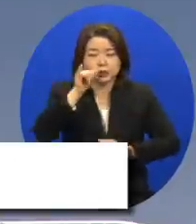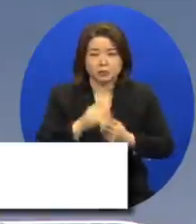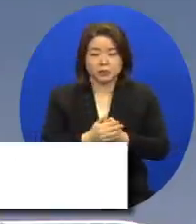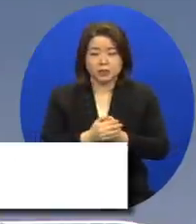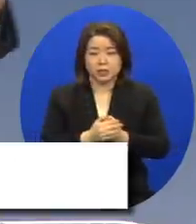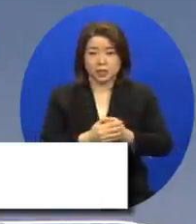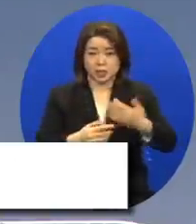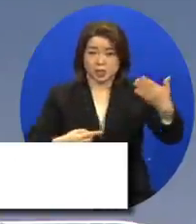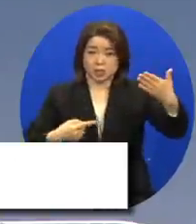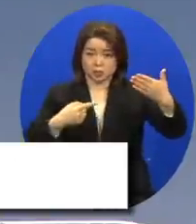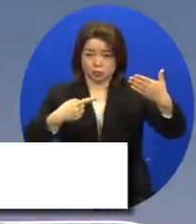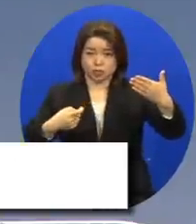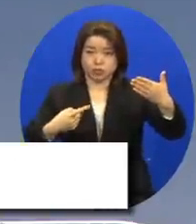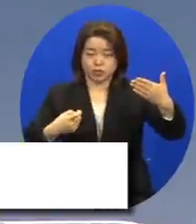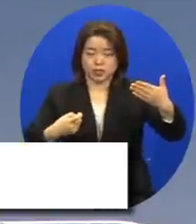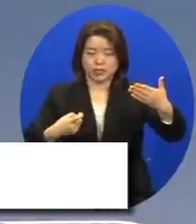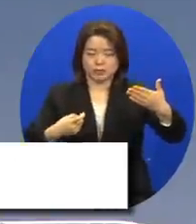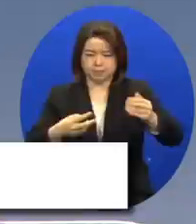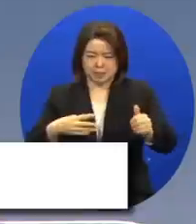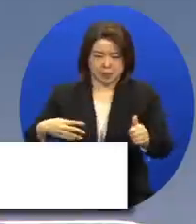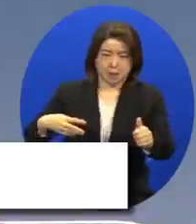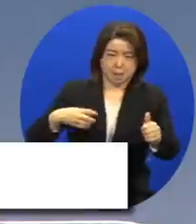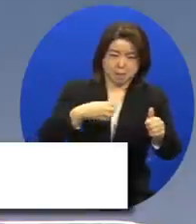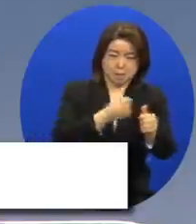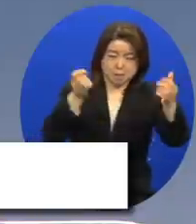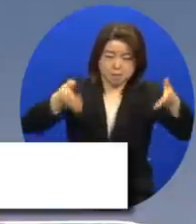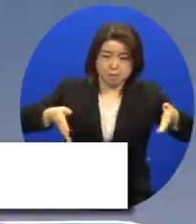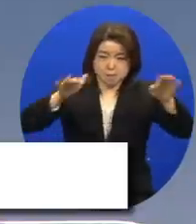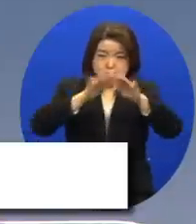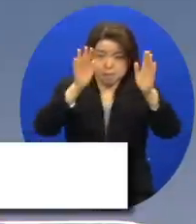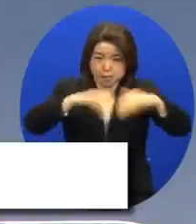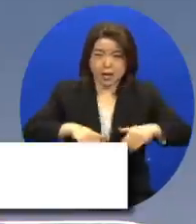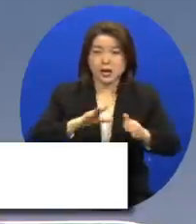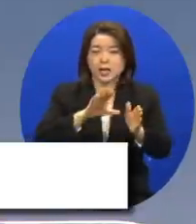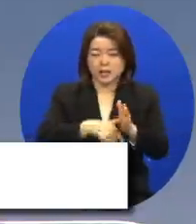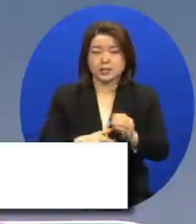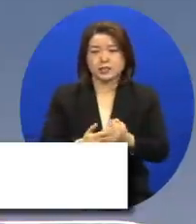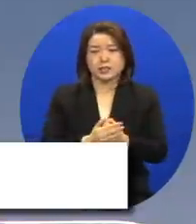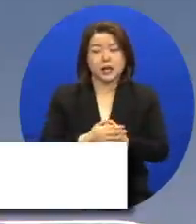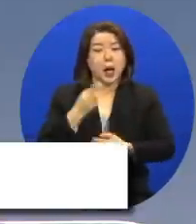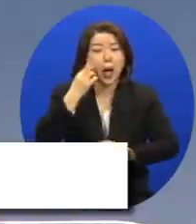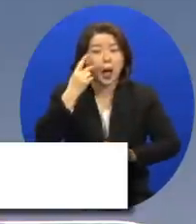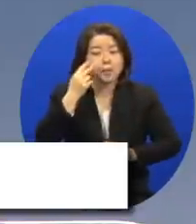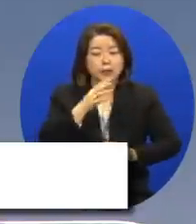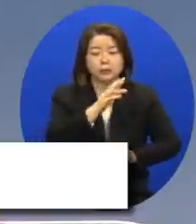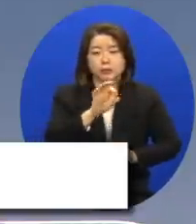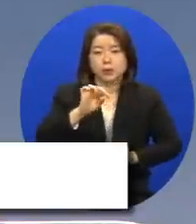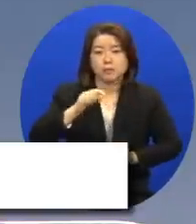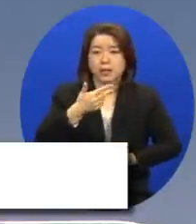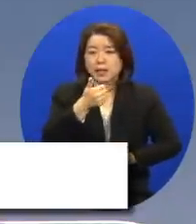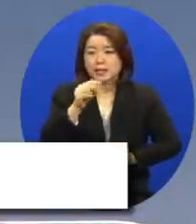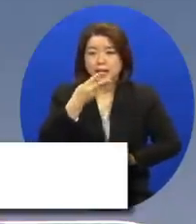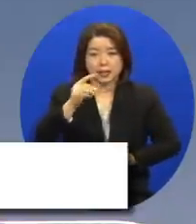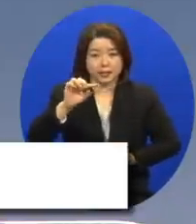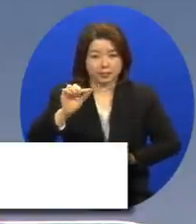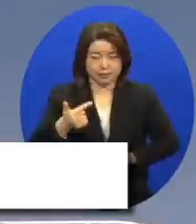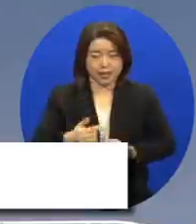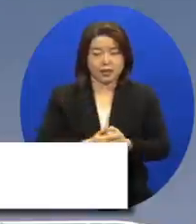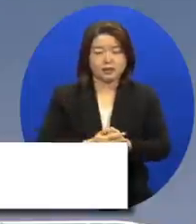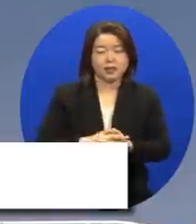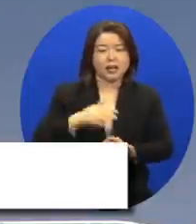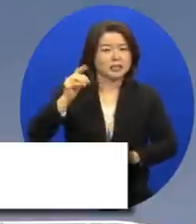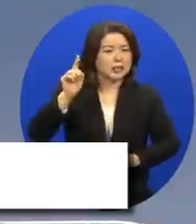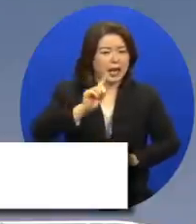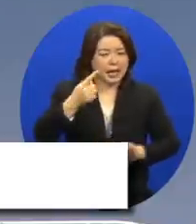테러가 일어났을 때 미국 맨하탄 타임스퀘어 교회를 담임하고 있었던 카터 컷